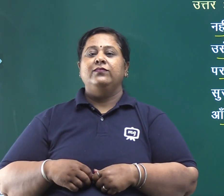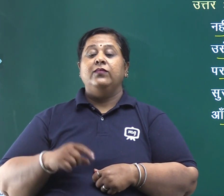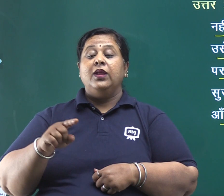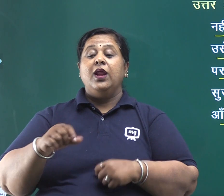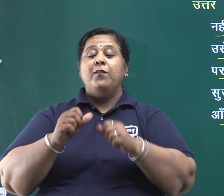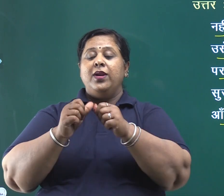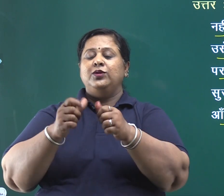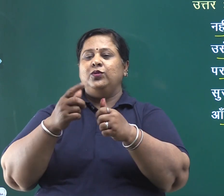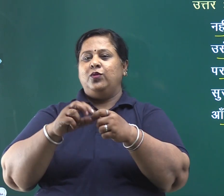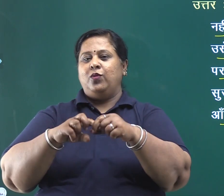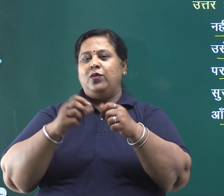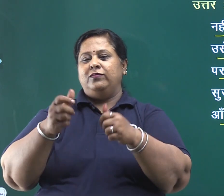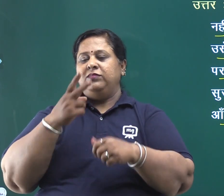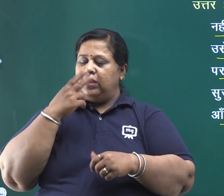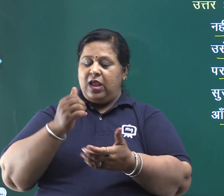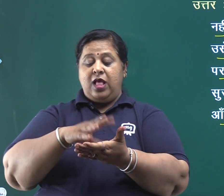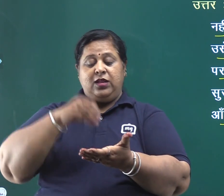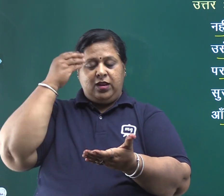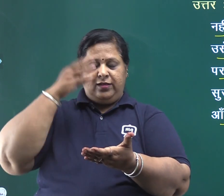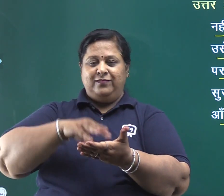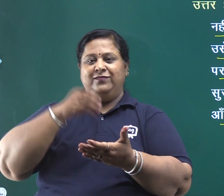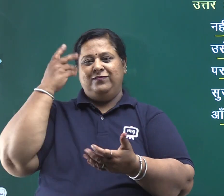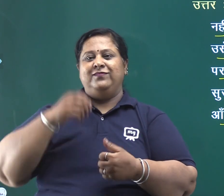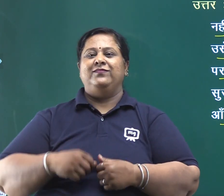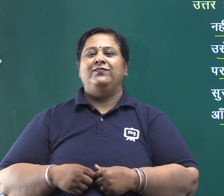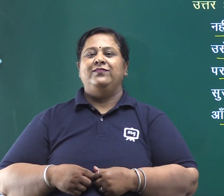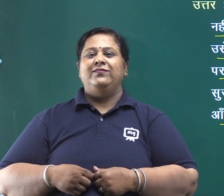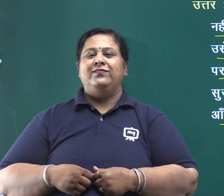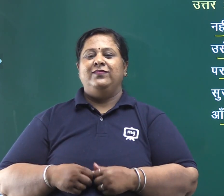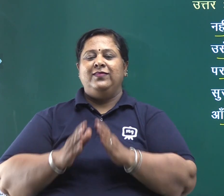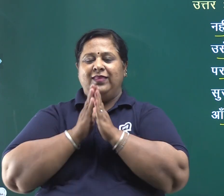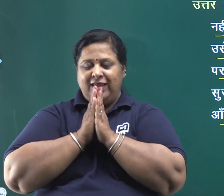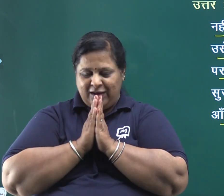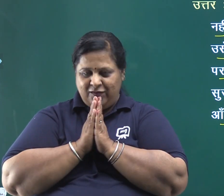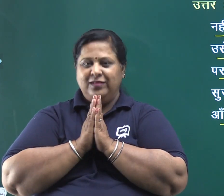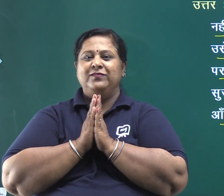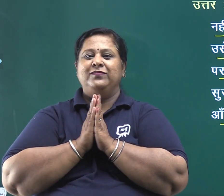इन प्रश्नोत्तरों को याद करें। धन्यवाद।